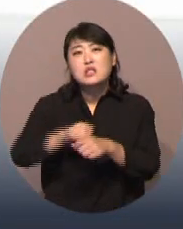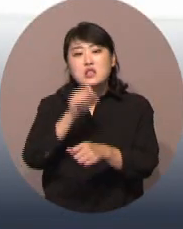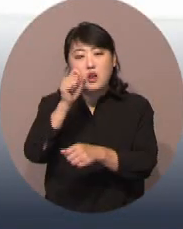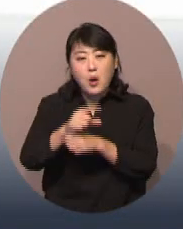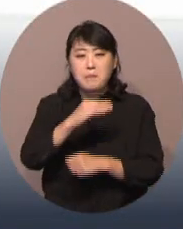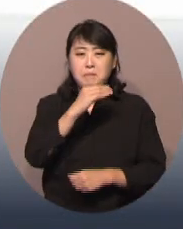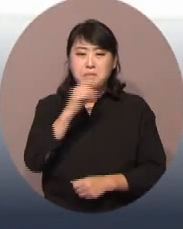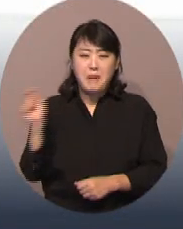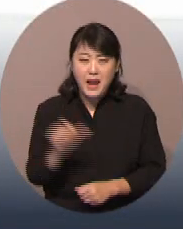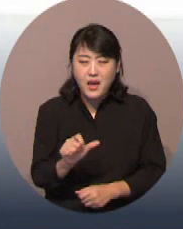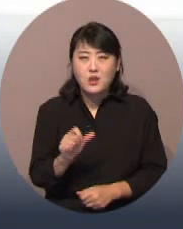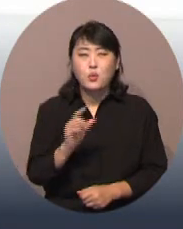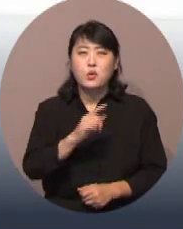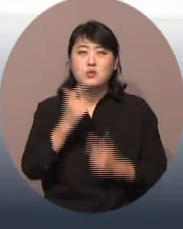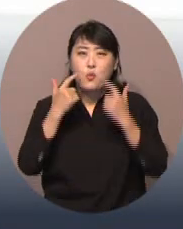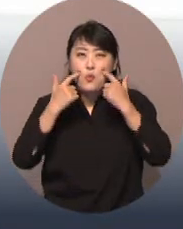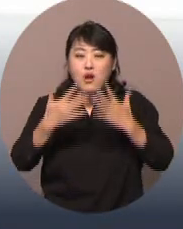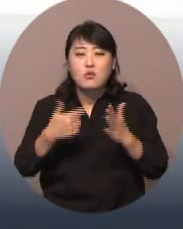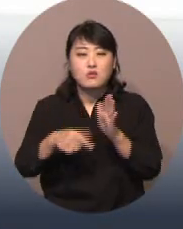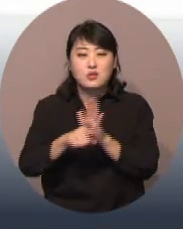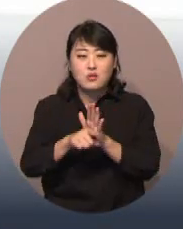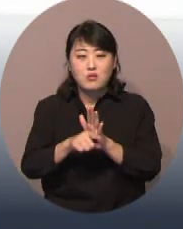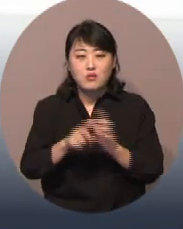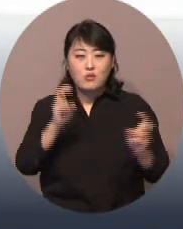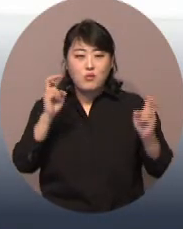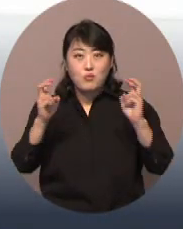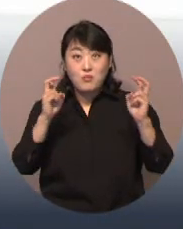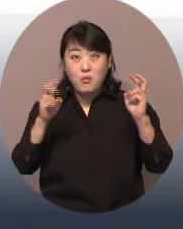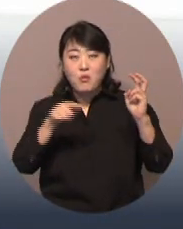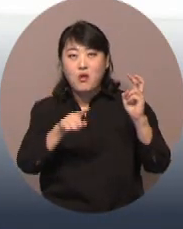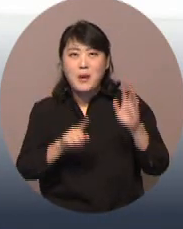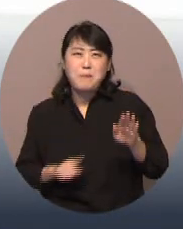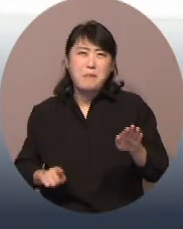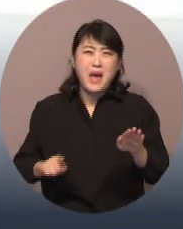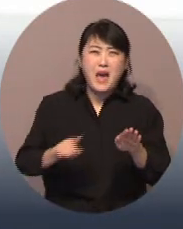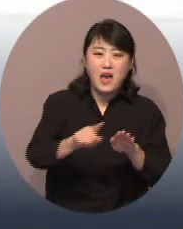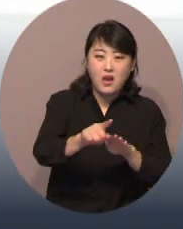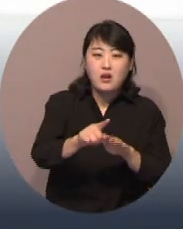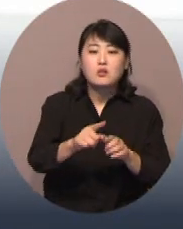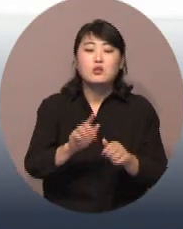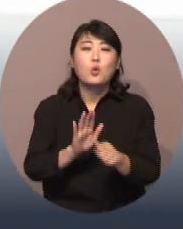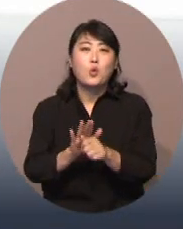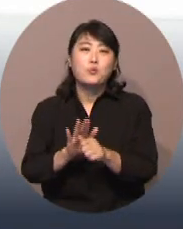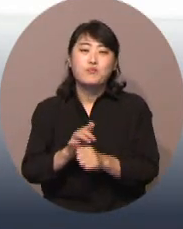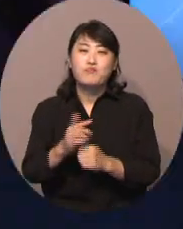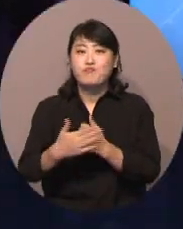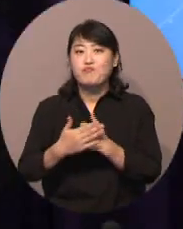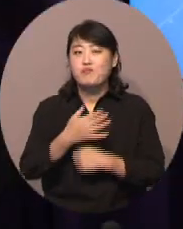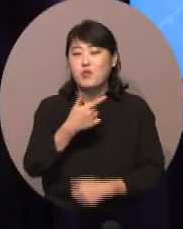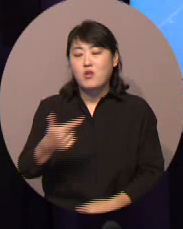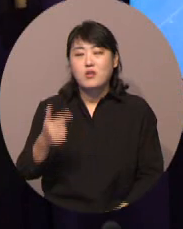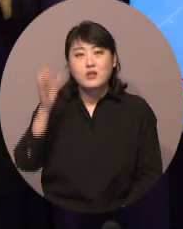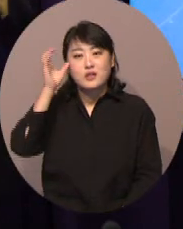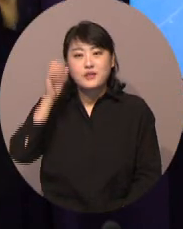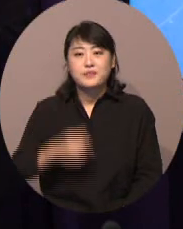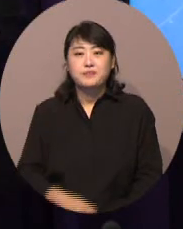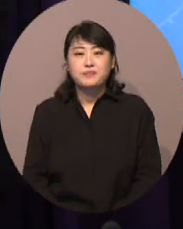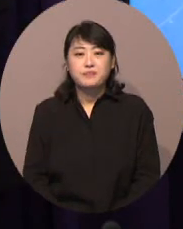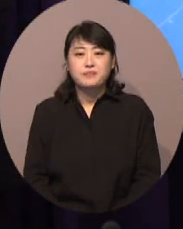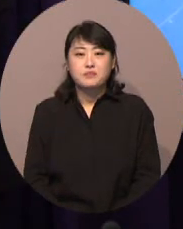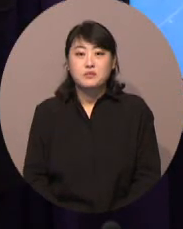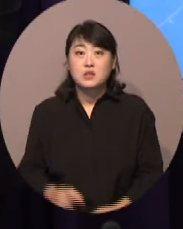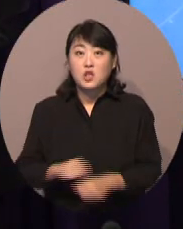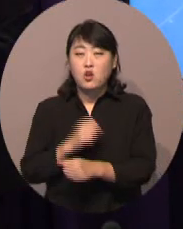정확한 심사를 통해서 우리 기업들이 초격차 기술 확보를 하데 있어서 도움을 줄 것으로 기대합니다 특허청은